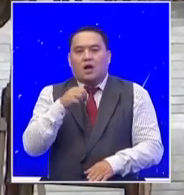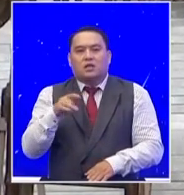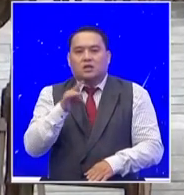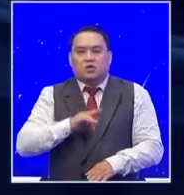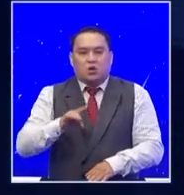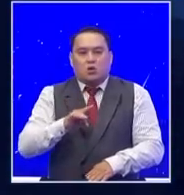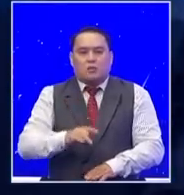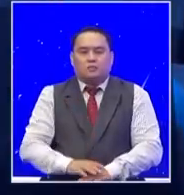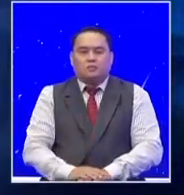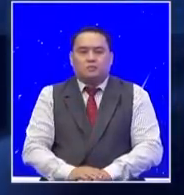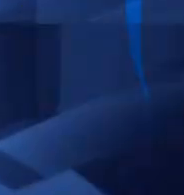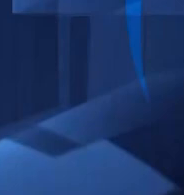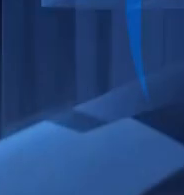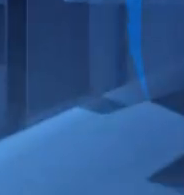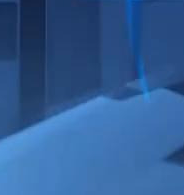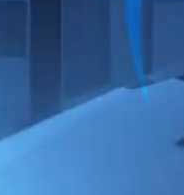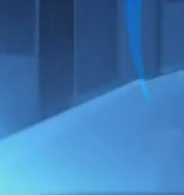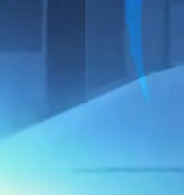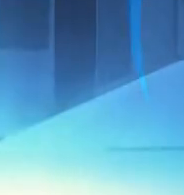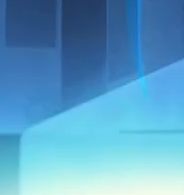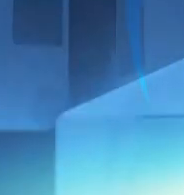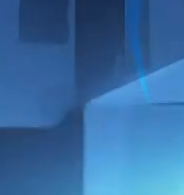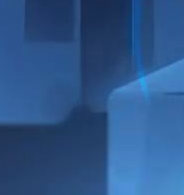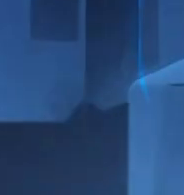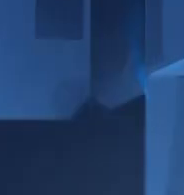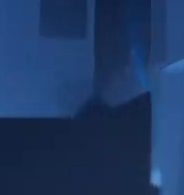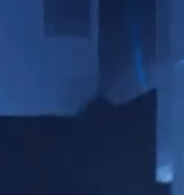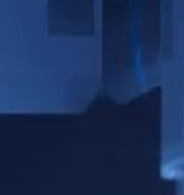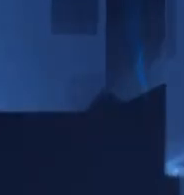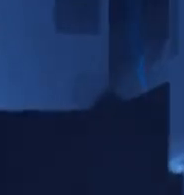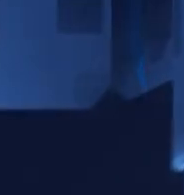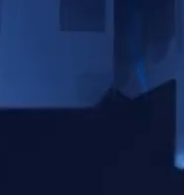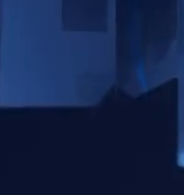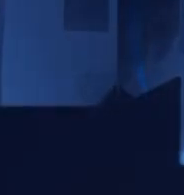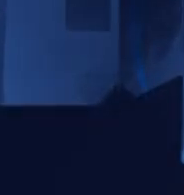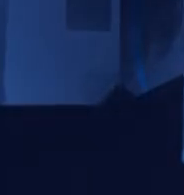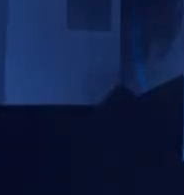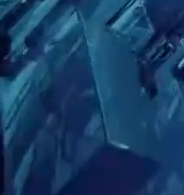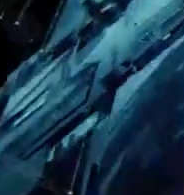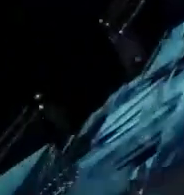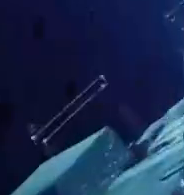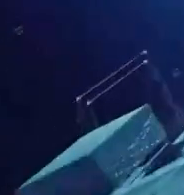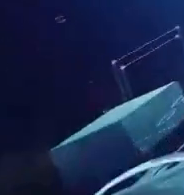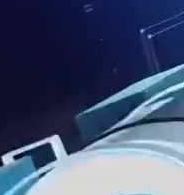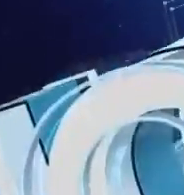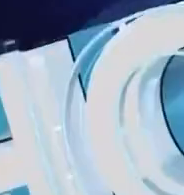районе. Ануар Амангельдинов, Жаслан Шенгенже, Абзал Нусипов, телеканал ЖТСУ.